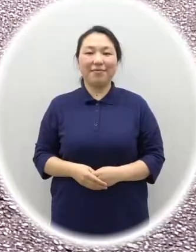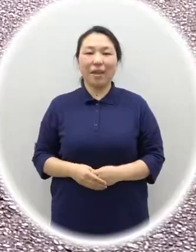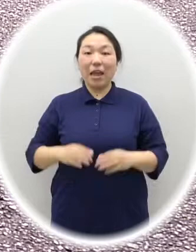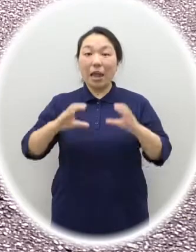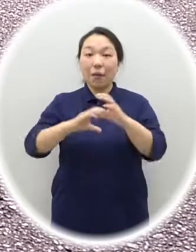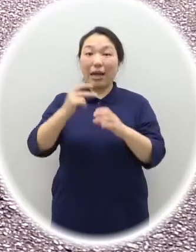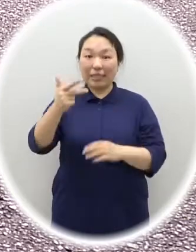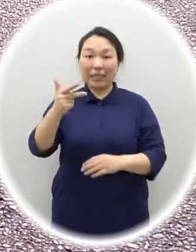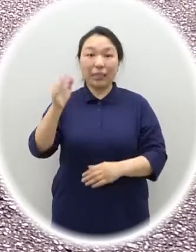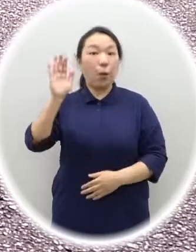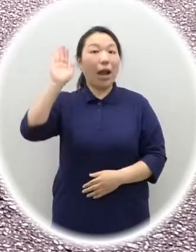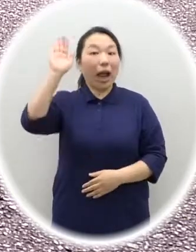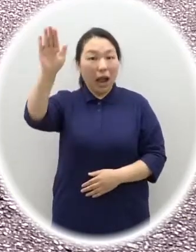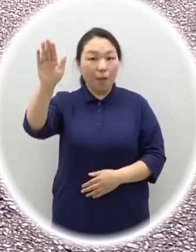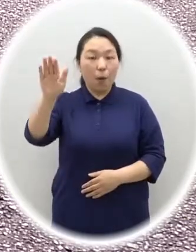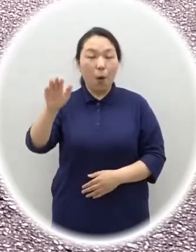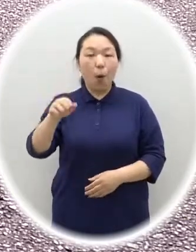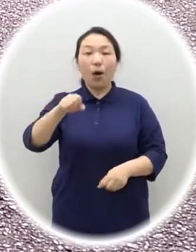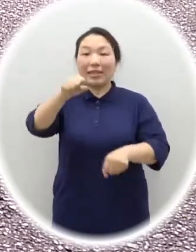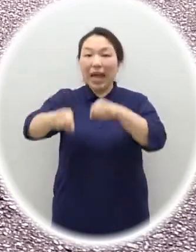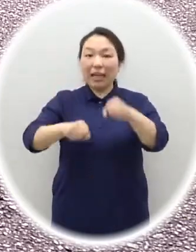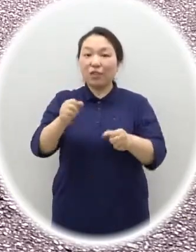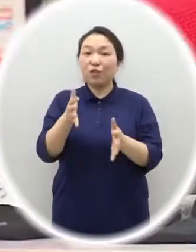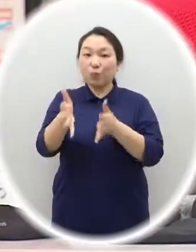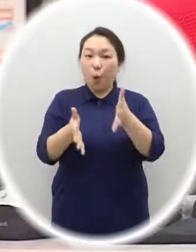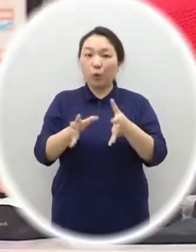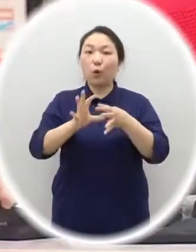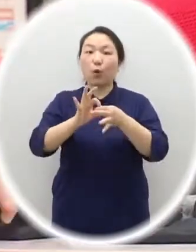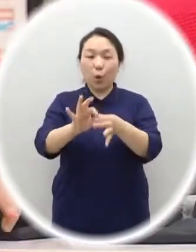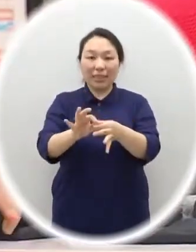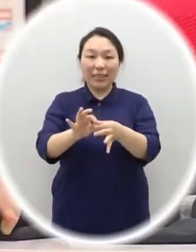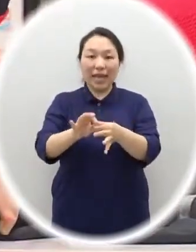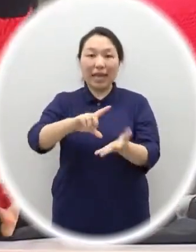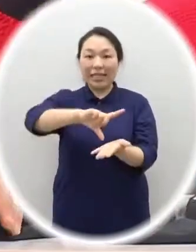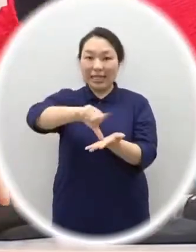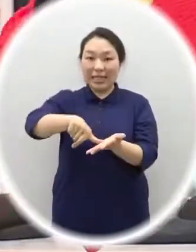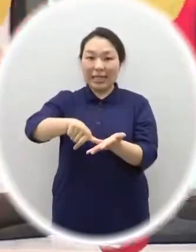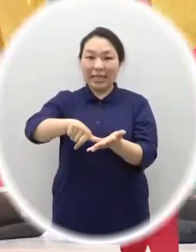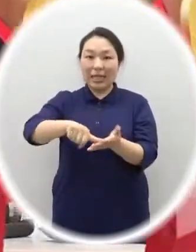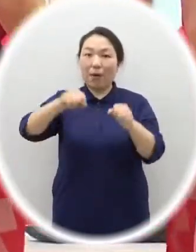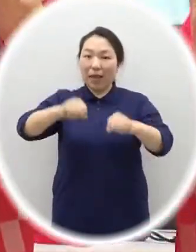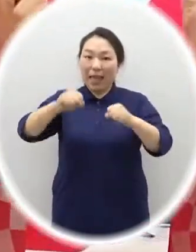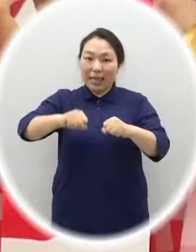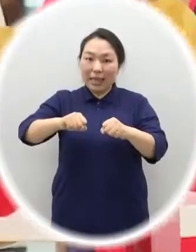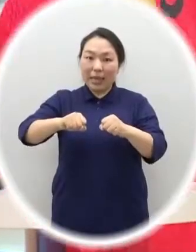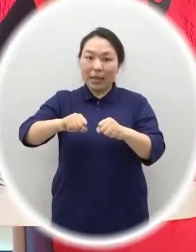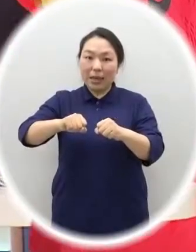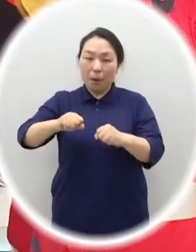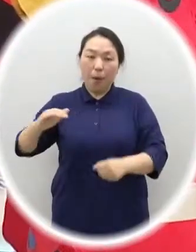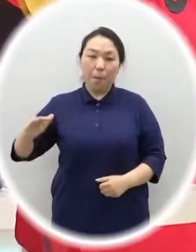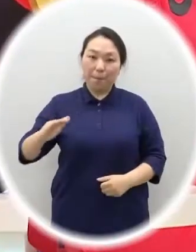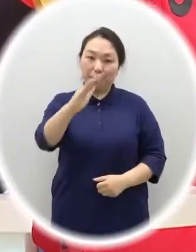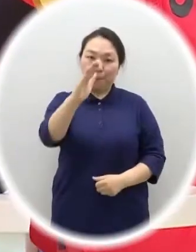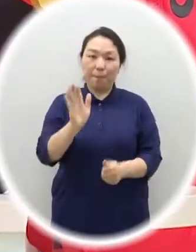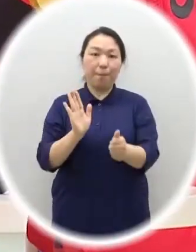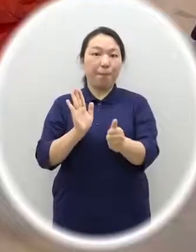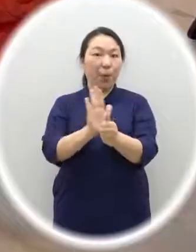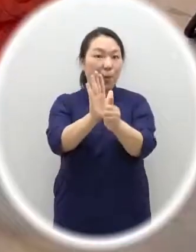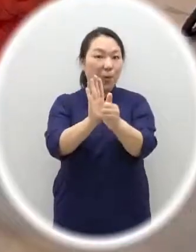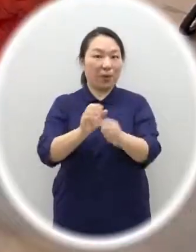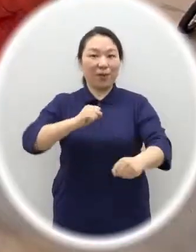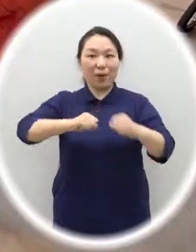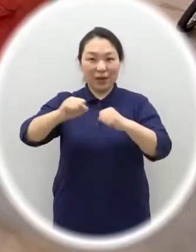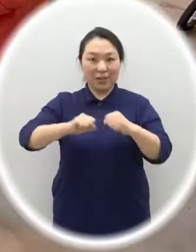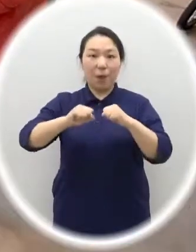いわき市ではこれからもサイクルスポーツを通じて地域の活力を引き出す取り組みを行っていきます。